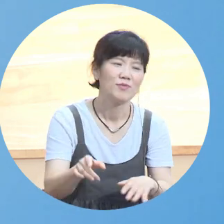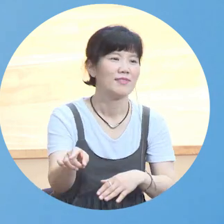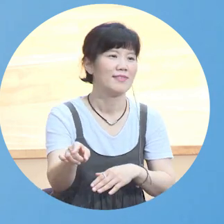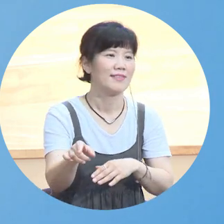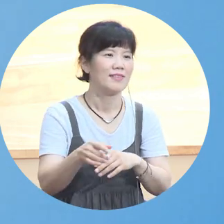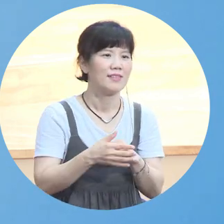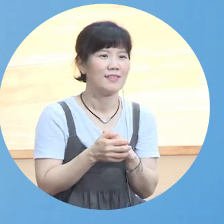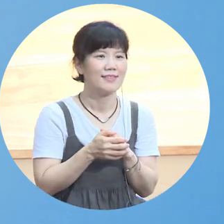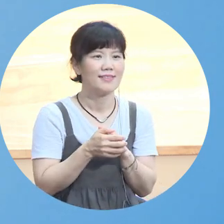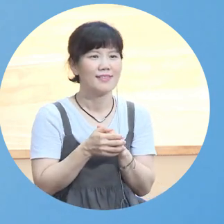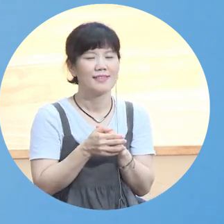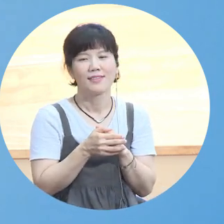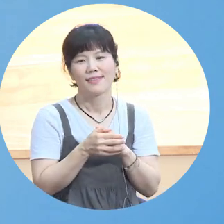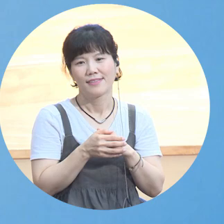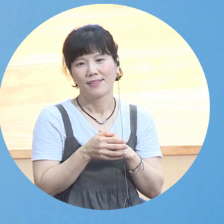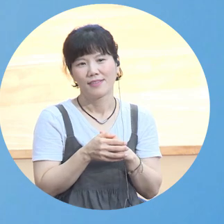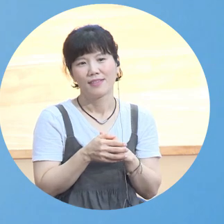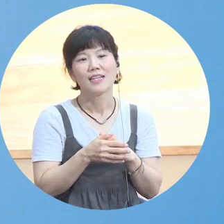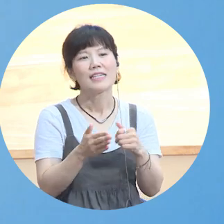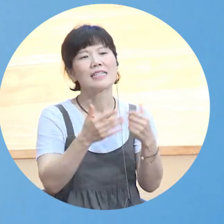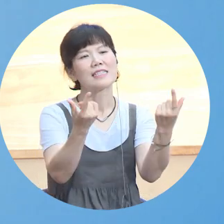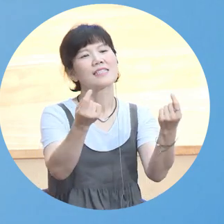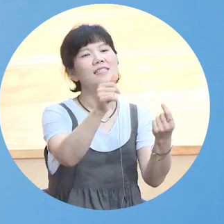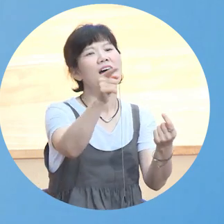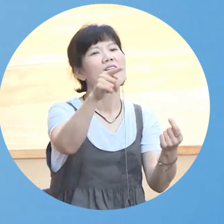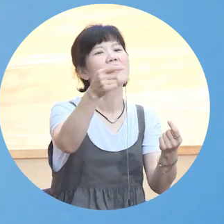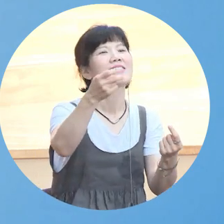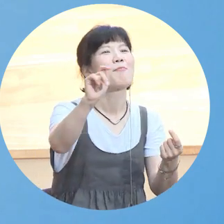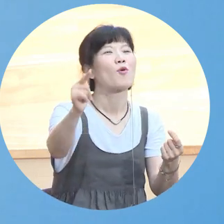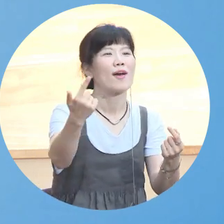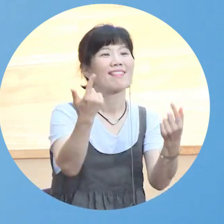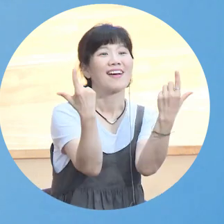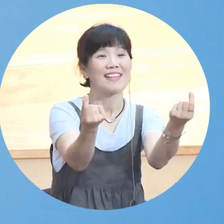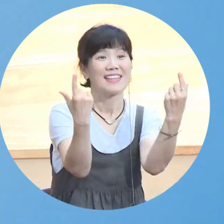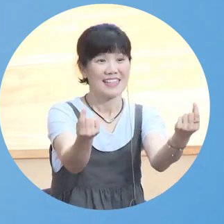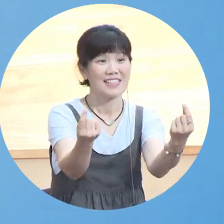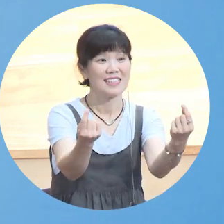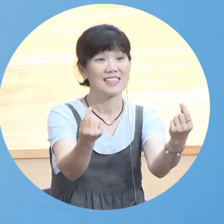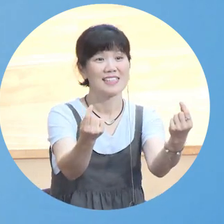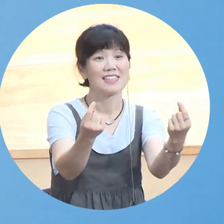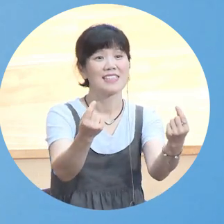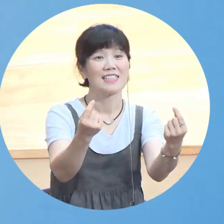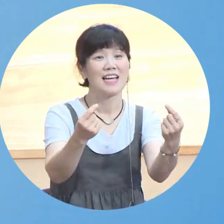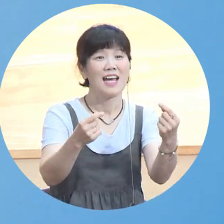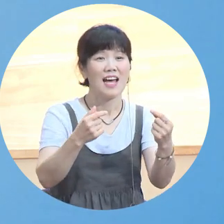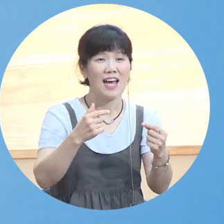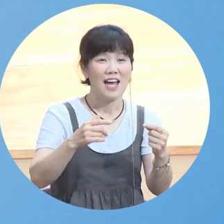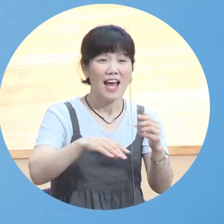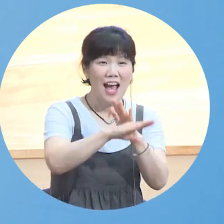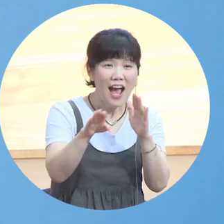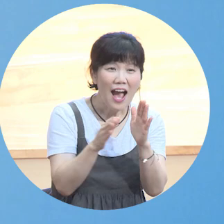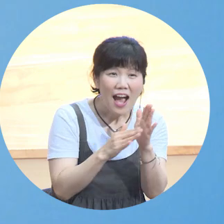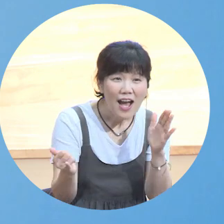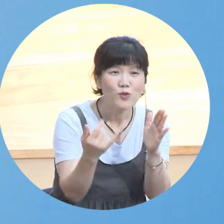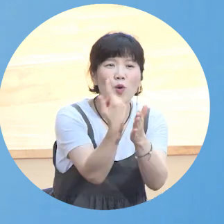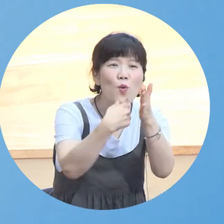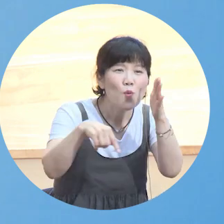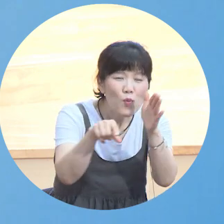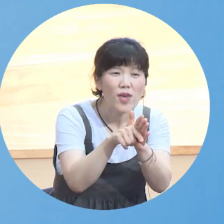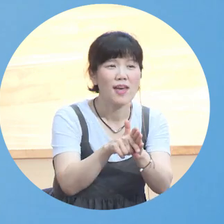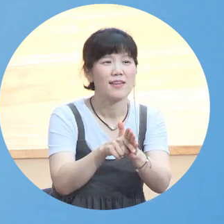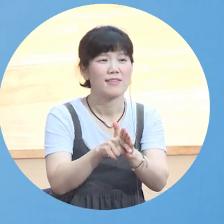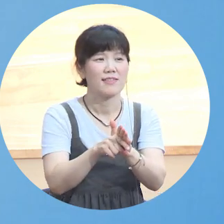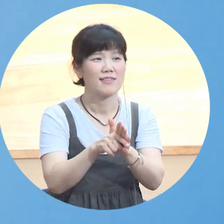그런 후 상관과 같이 가족을 위해서 물불을 가리지 않는 분이 누구십니까 따라 쉽시다 우리